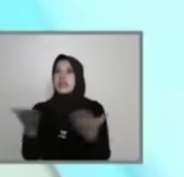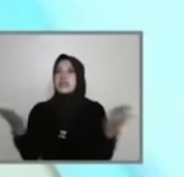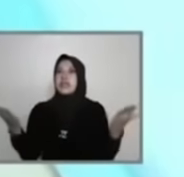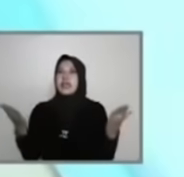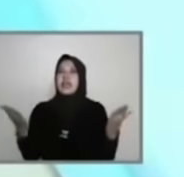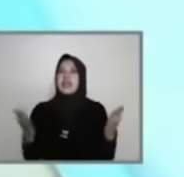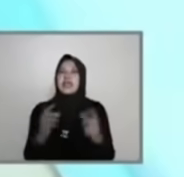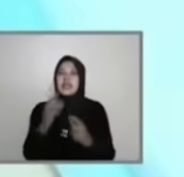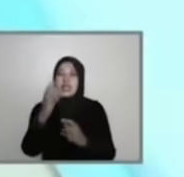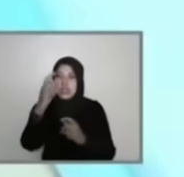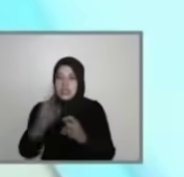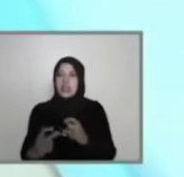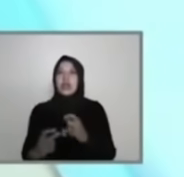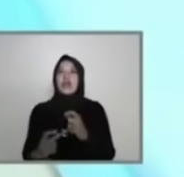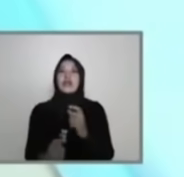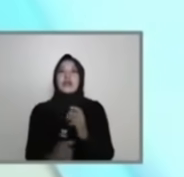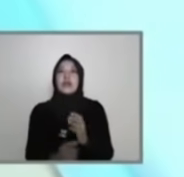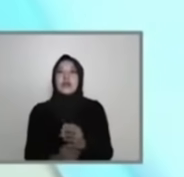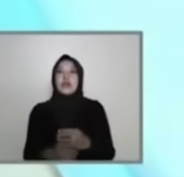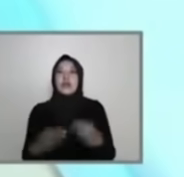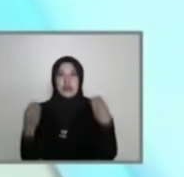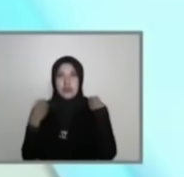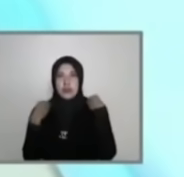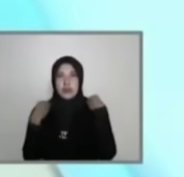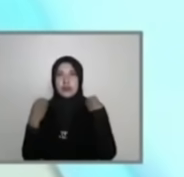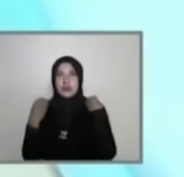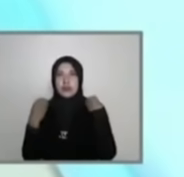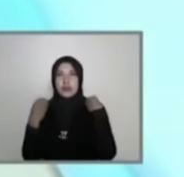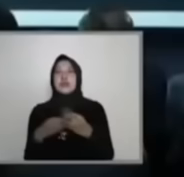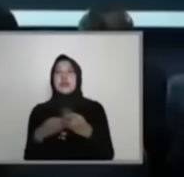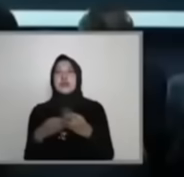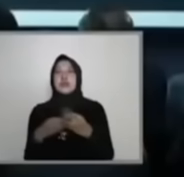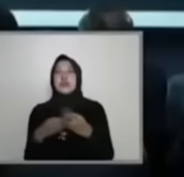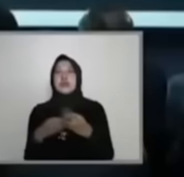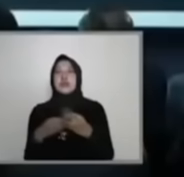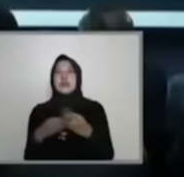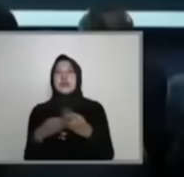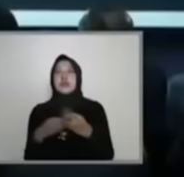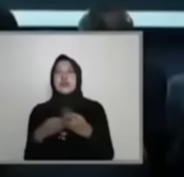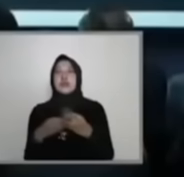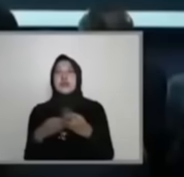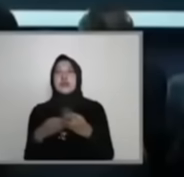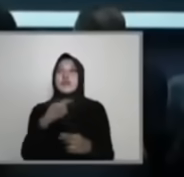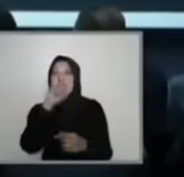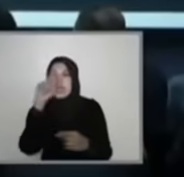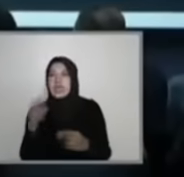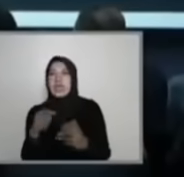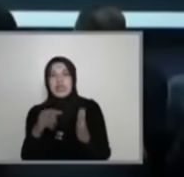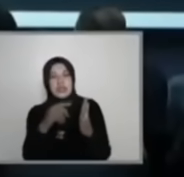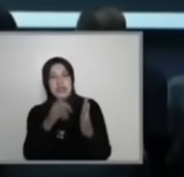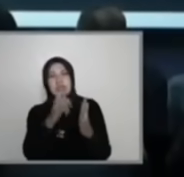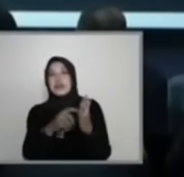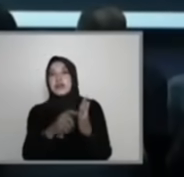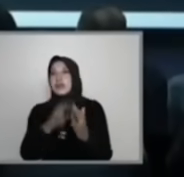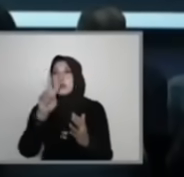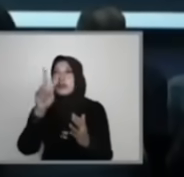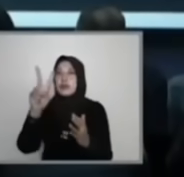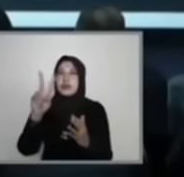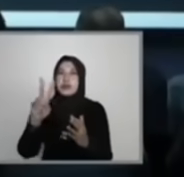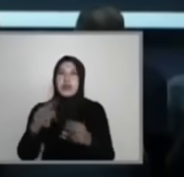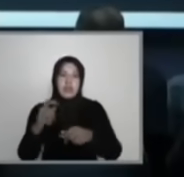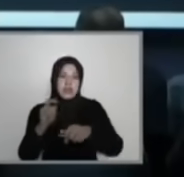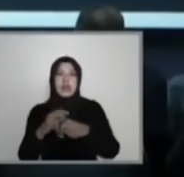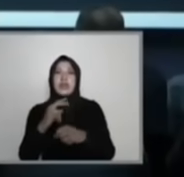kepada calon gubernur nomor urut 1, Bapak Bustami Hamzah, untuk bertanya kepada pasangan calon nomor urut 2. Waktu